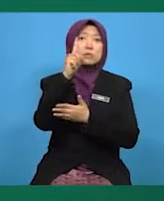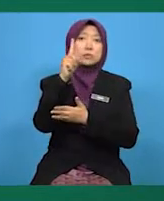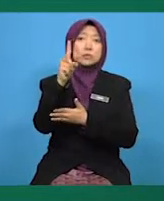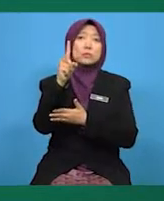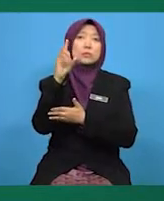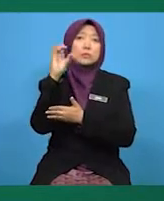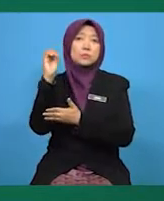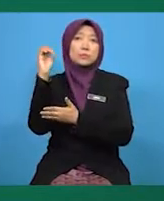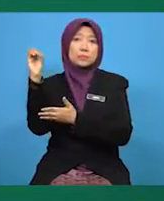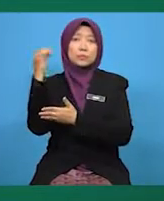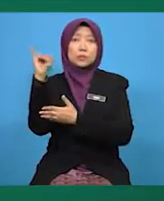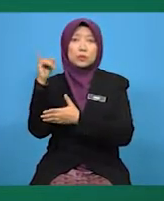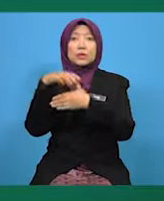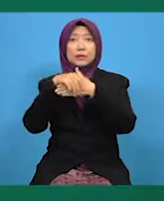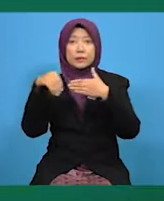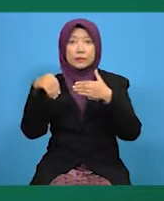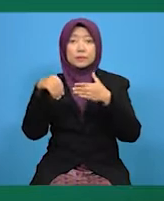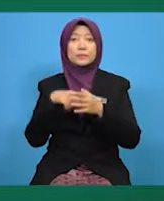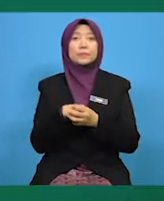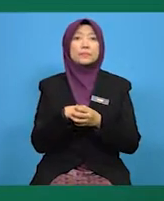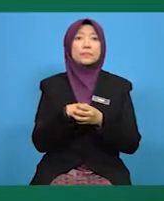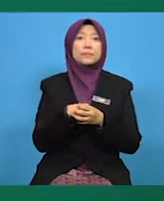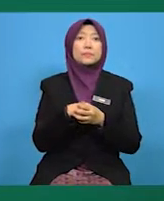RM1,100 juta ringgit kepada KDNK.